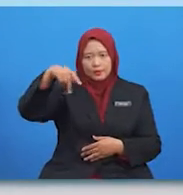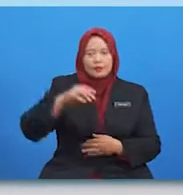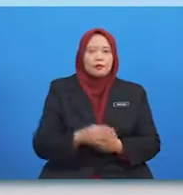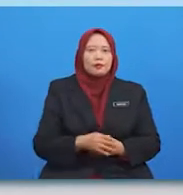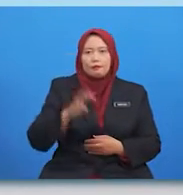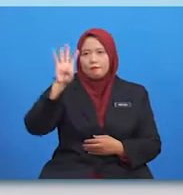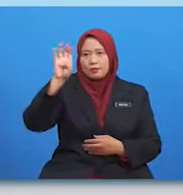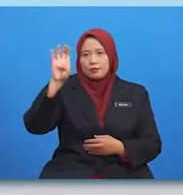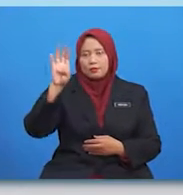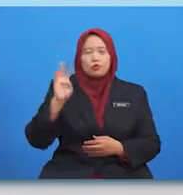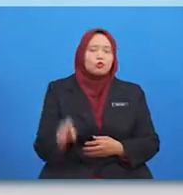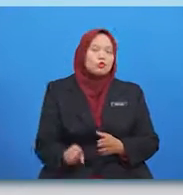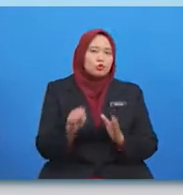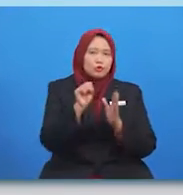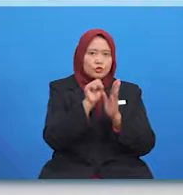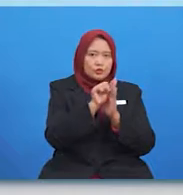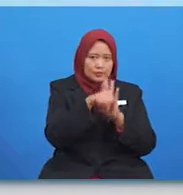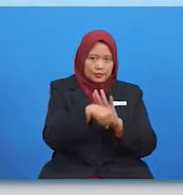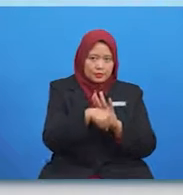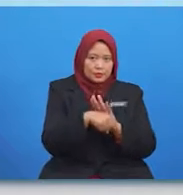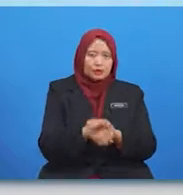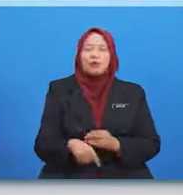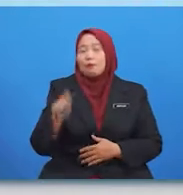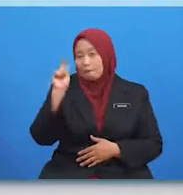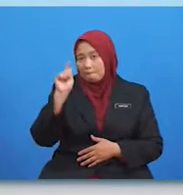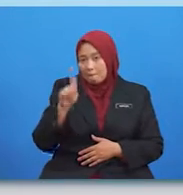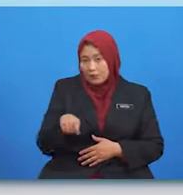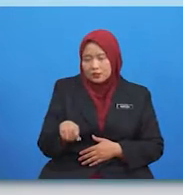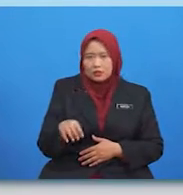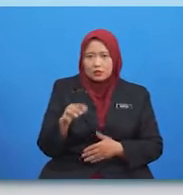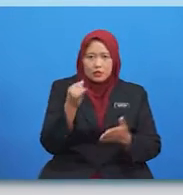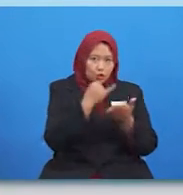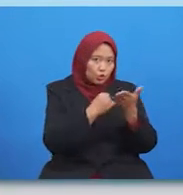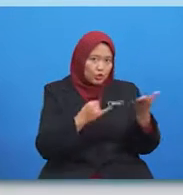Jangan lupa lukiskan garis putus-putus di dalam graf tersebut.